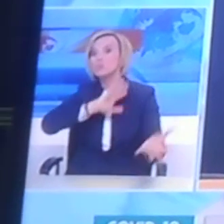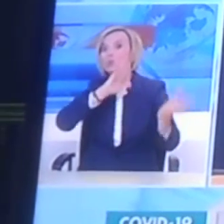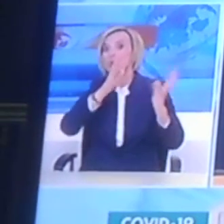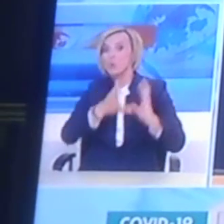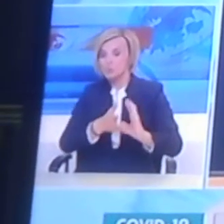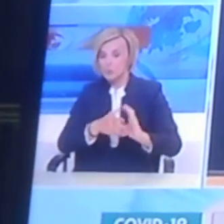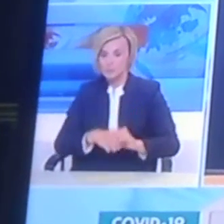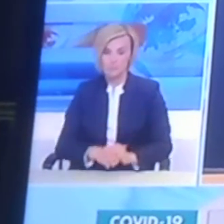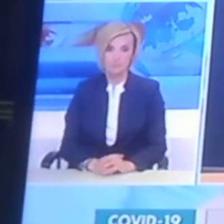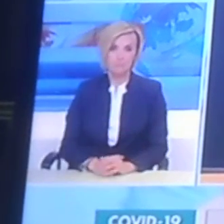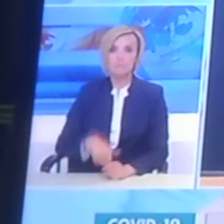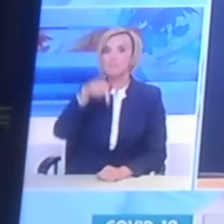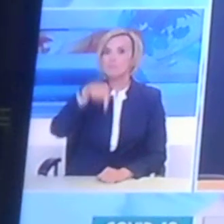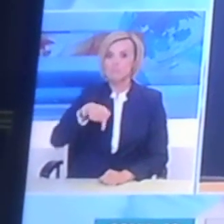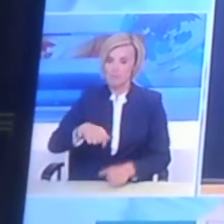Ανακοινώνουμε σήμερα